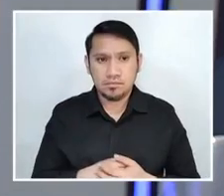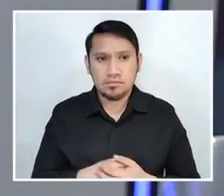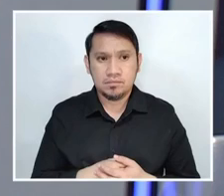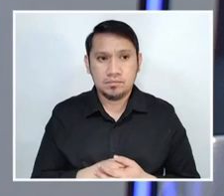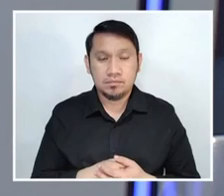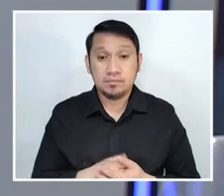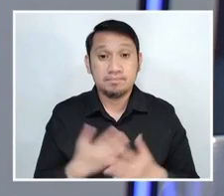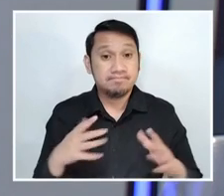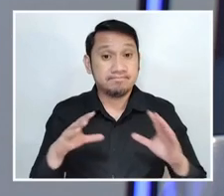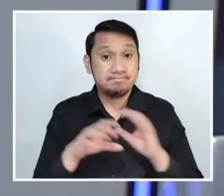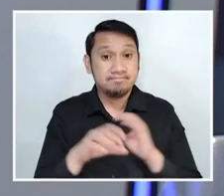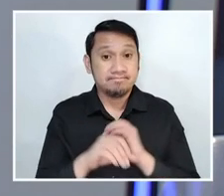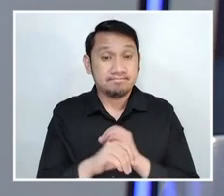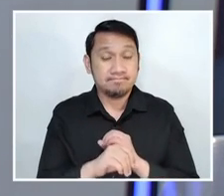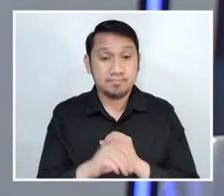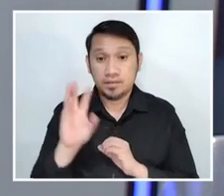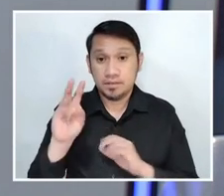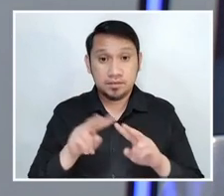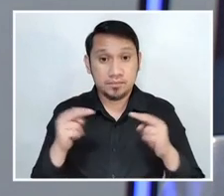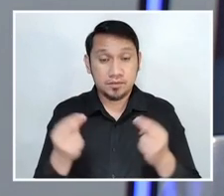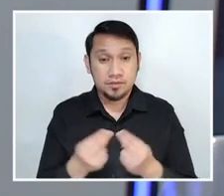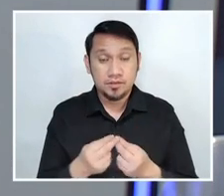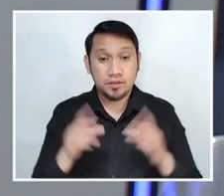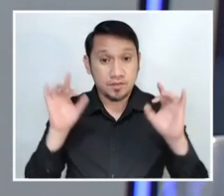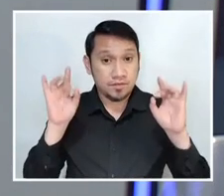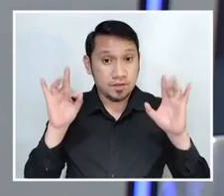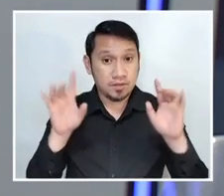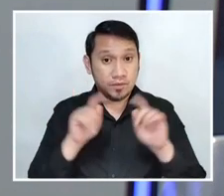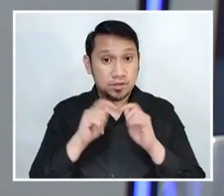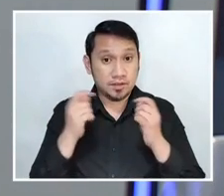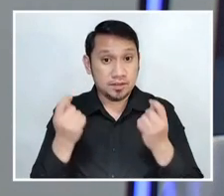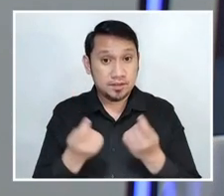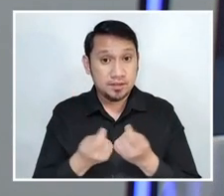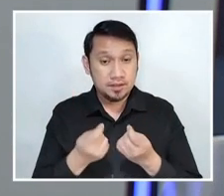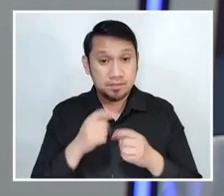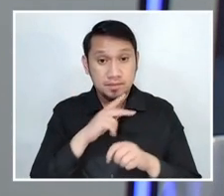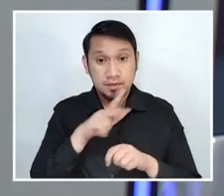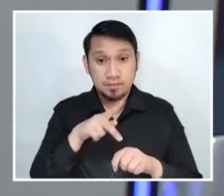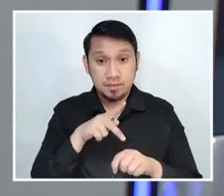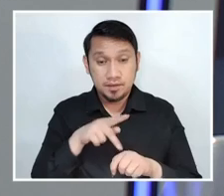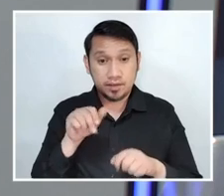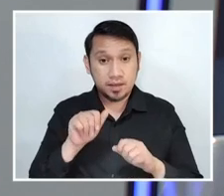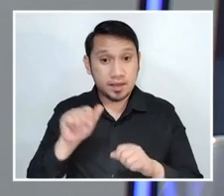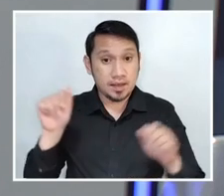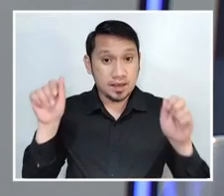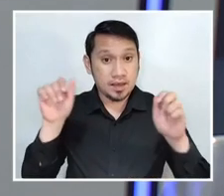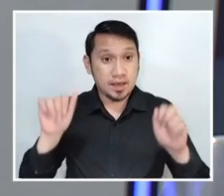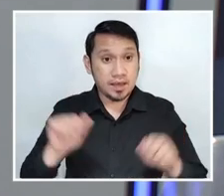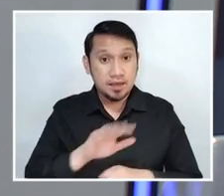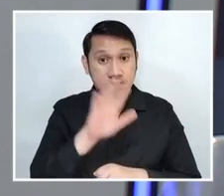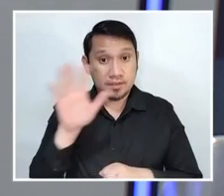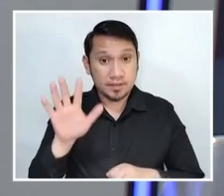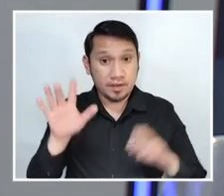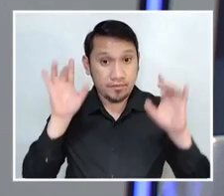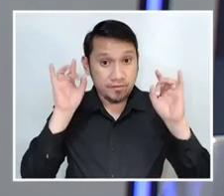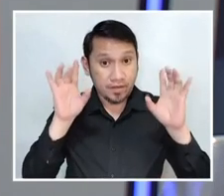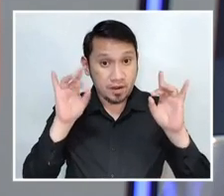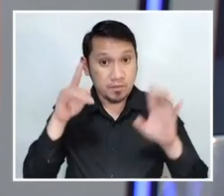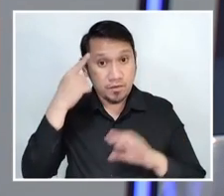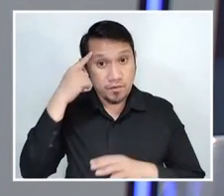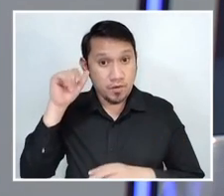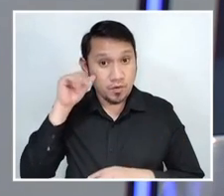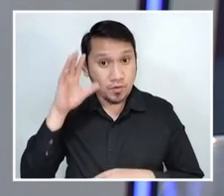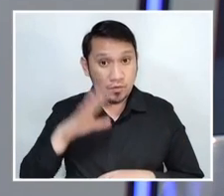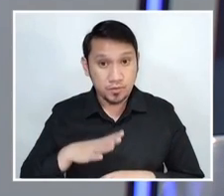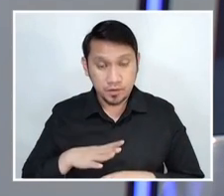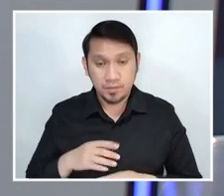Nagtapos sa ika-anim na pwesto ang volleyball team ng Pilipinas sa Asian Volleyball Confederation Cup for Women. May panibagong ginto naman ang